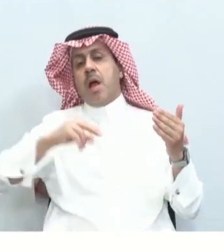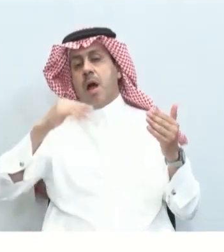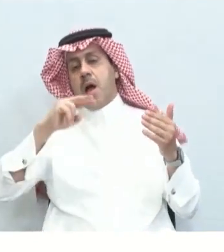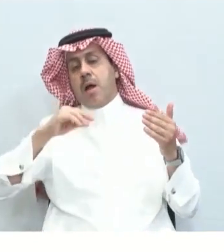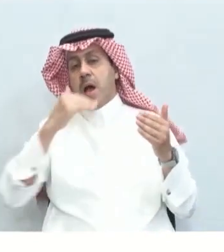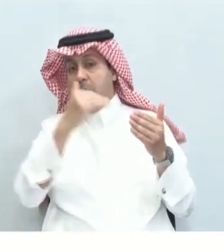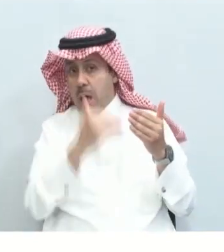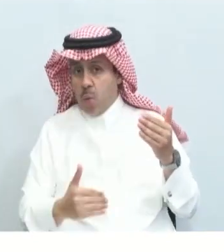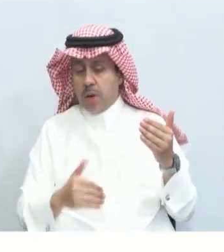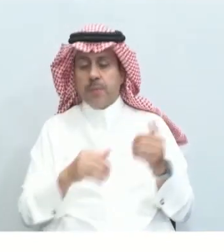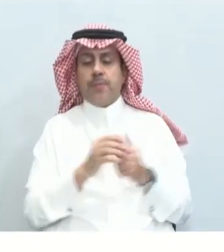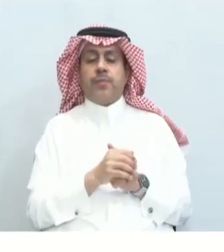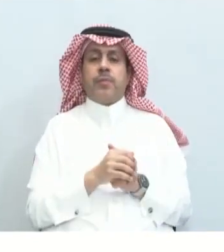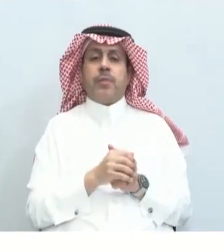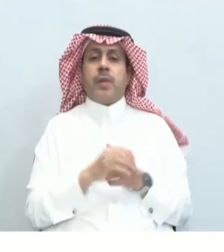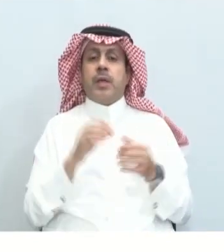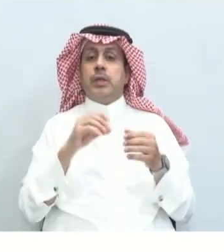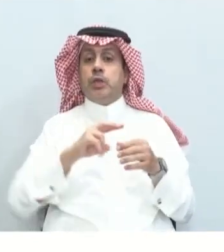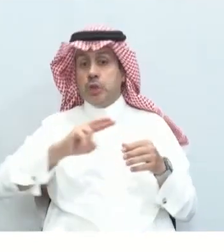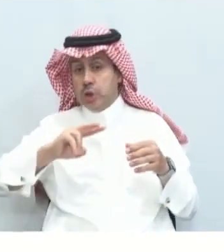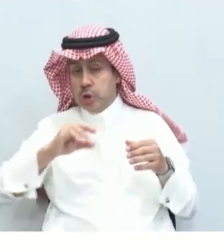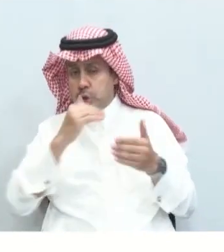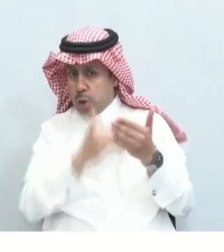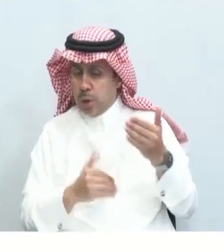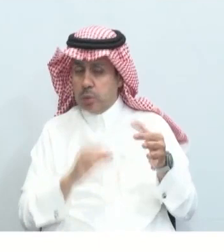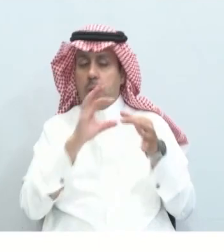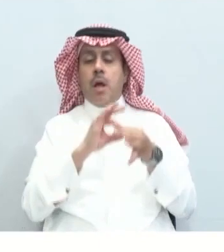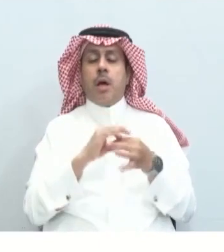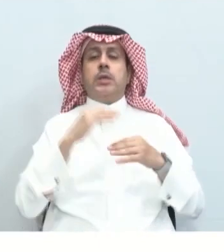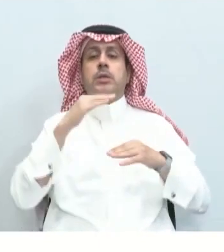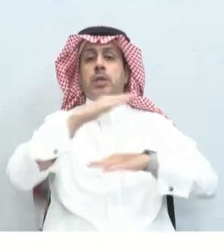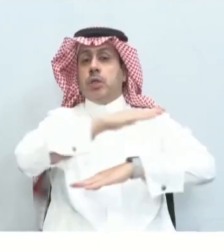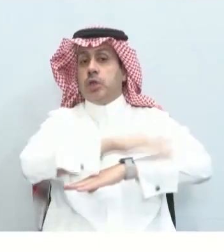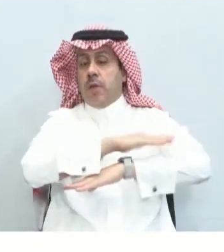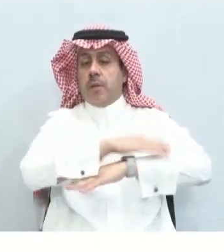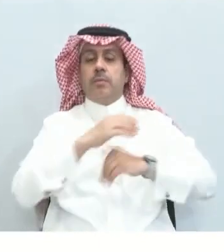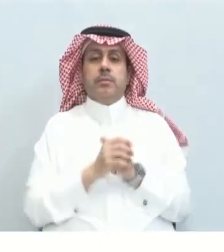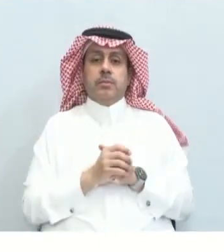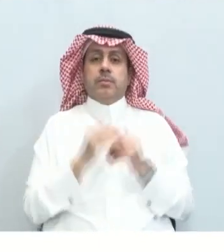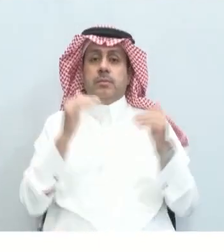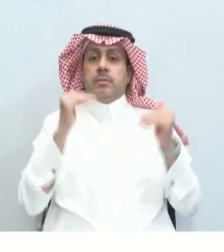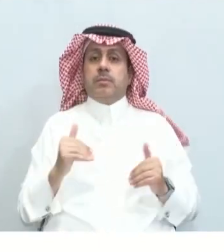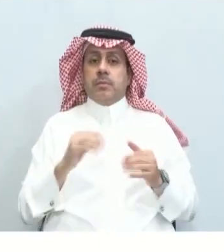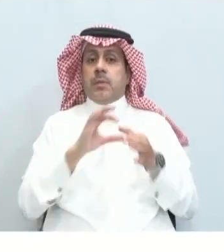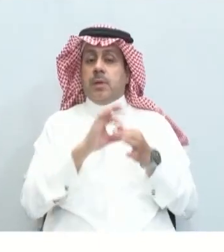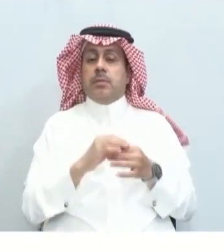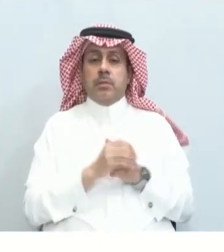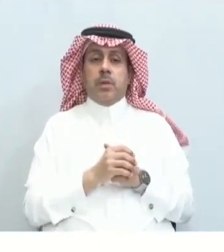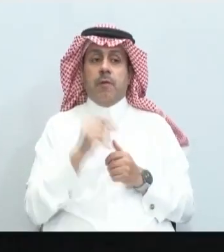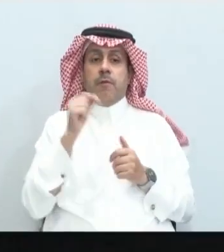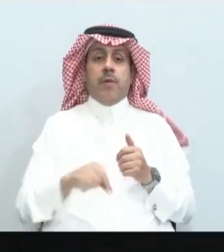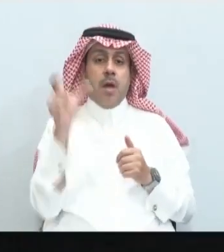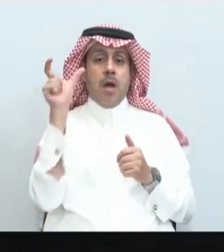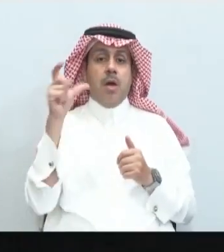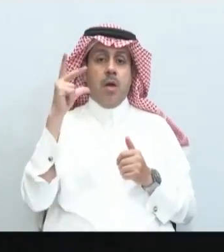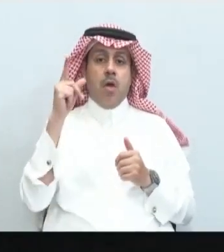لتنوع وتعدد العلاقات التي تقوم بتنظيمها فهناك عده نظم مندرجه